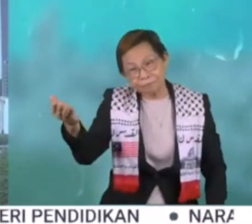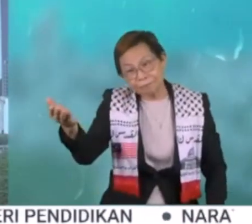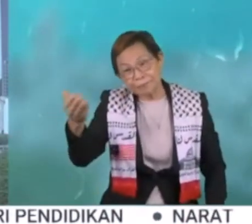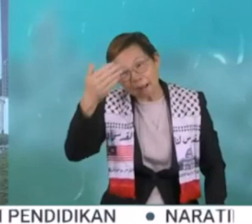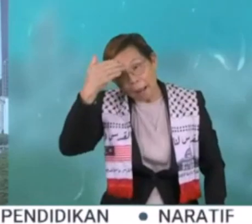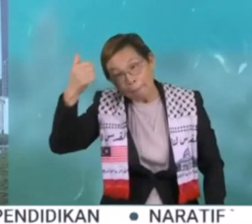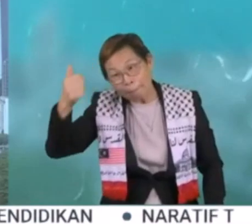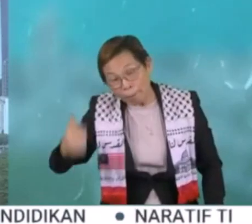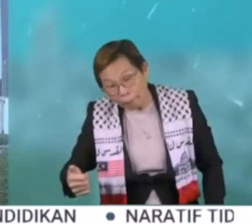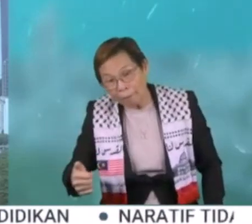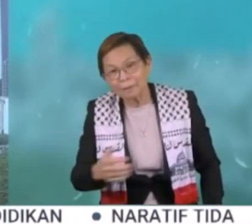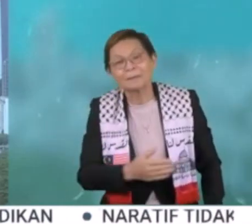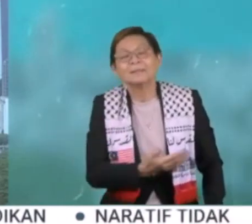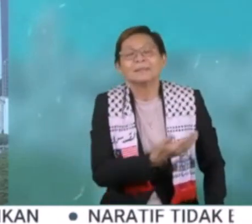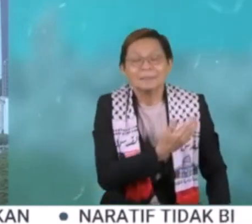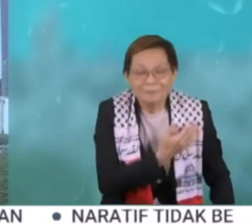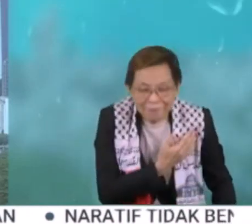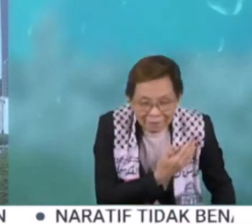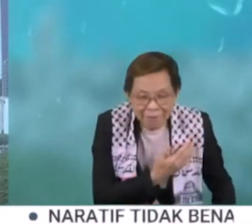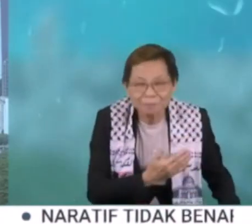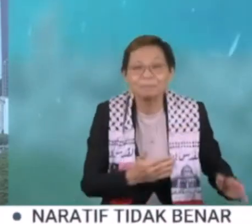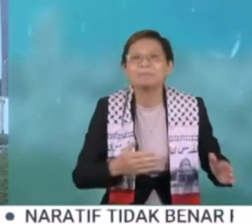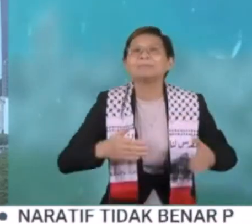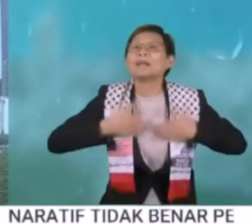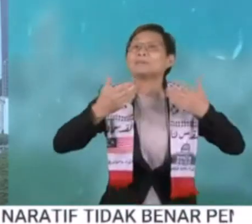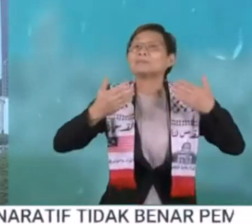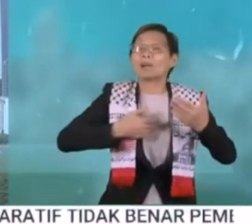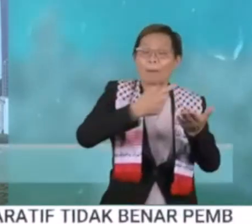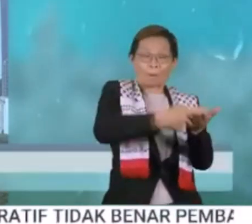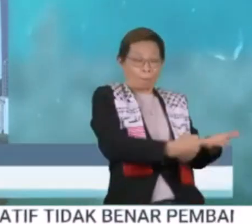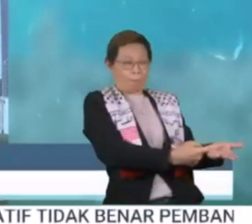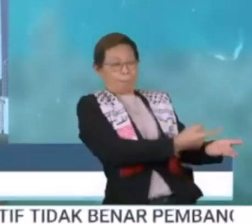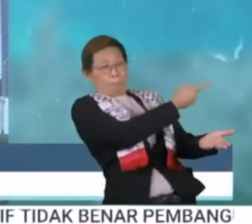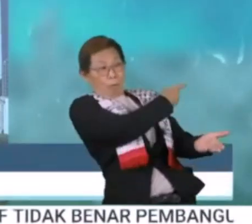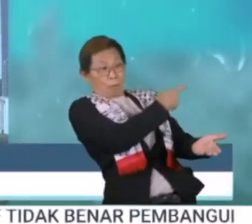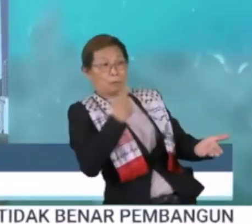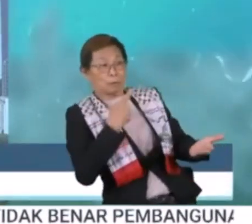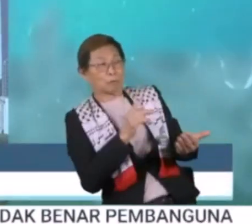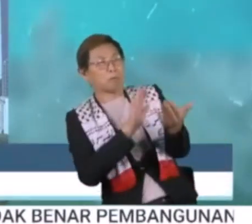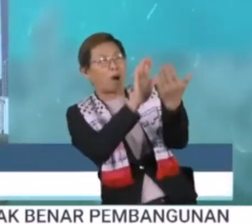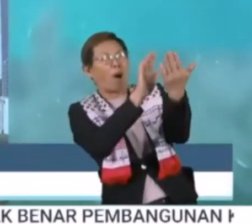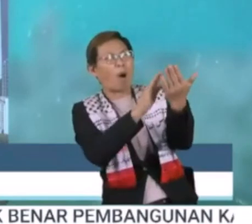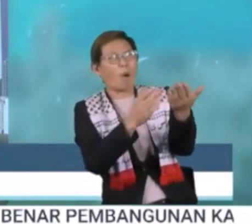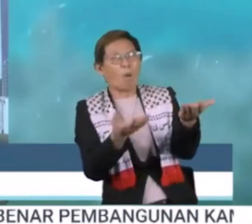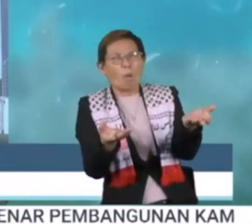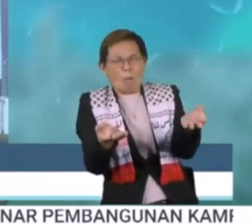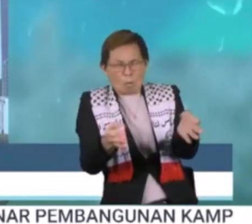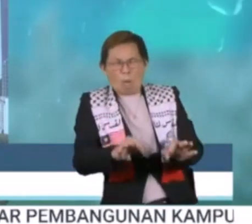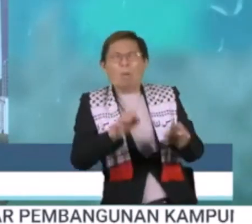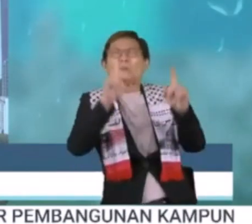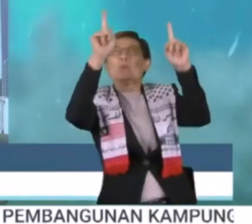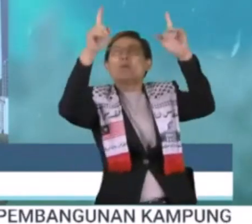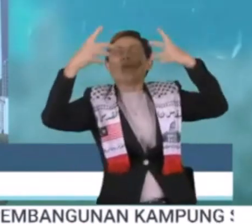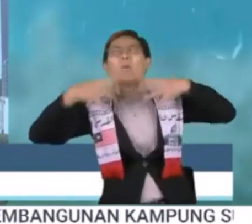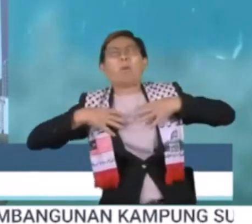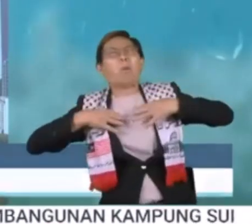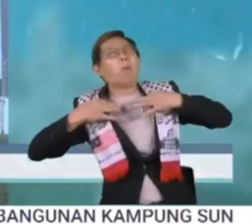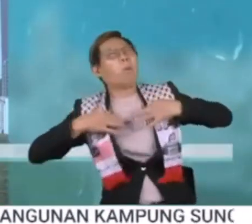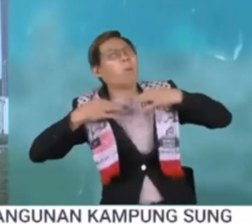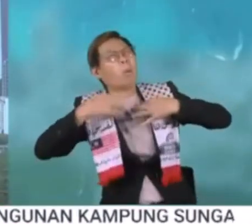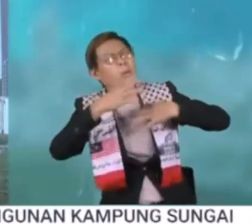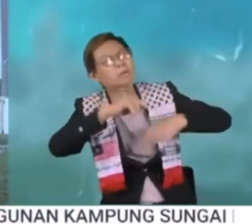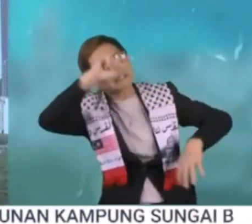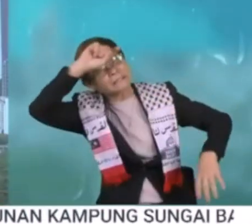Ya, assalamualaikum dan salam sejahtera. Minggu lepas, kita menghadapi fenomena cuaca yang agak panas dan